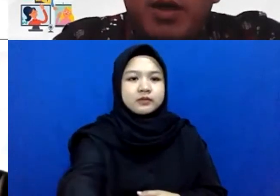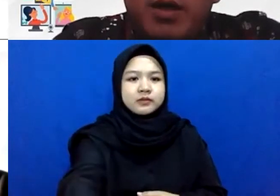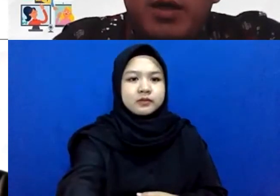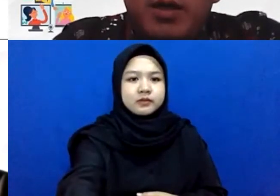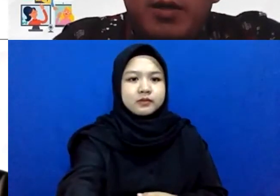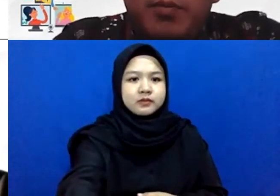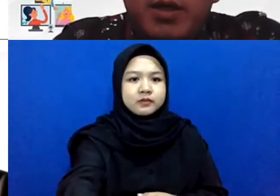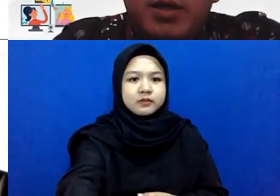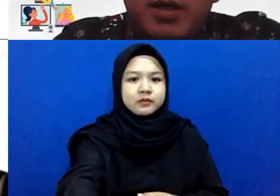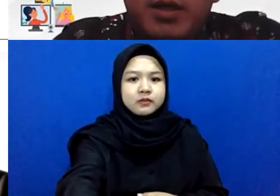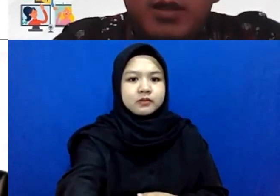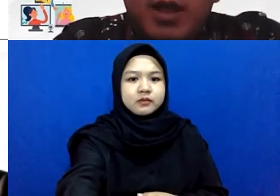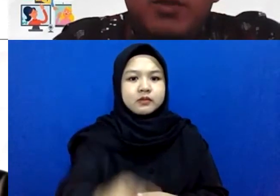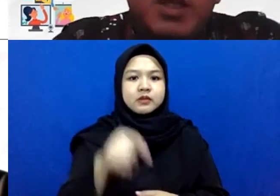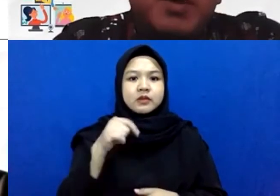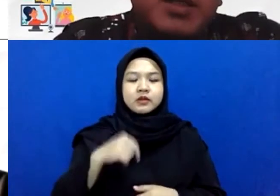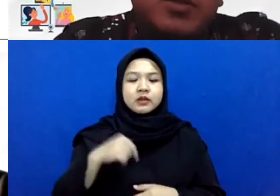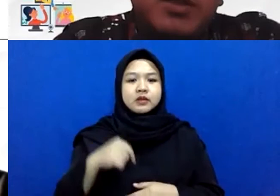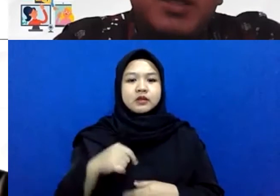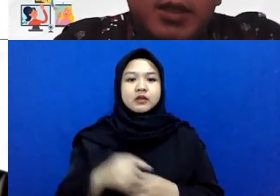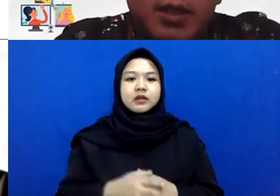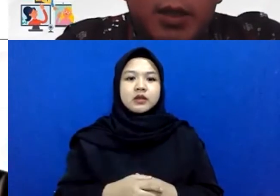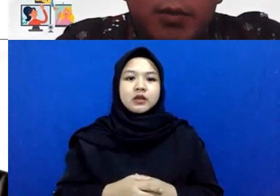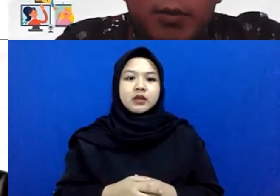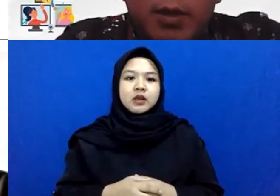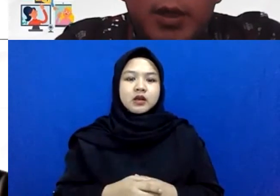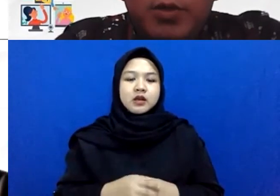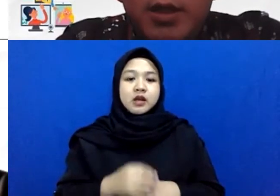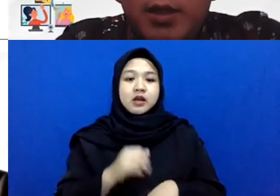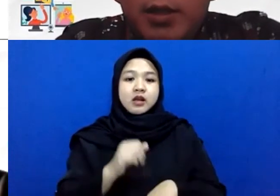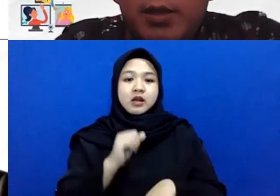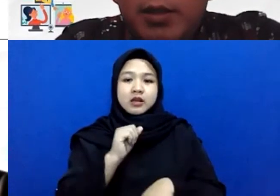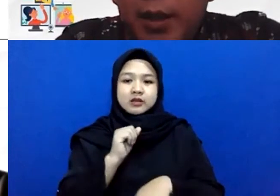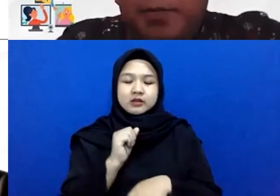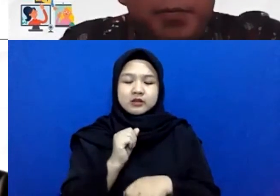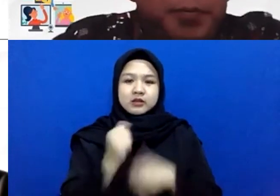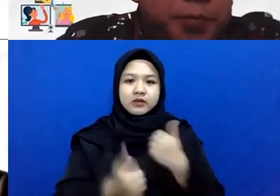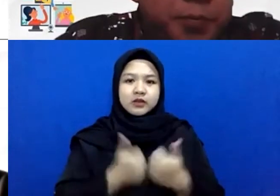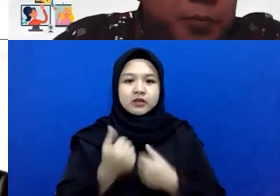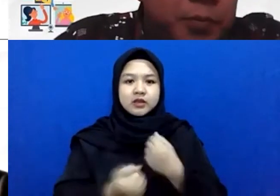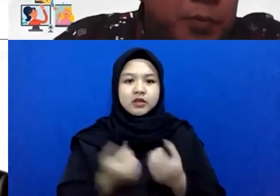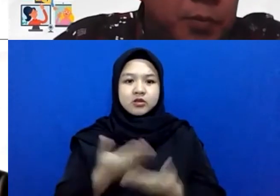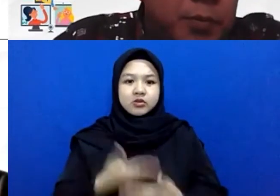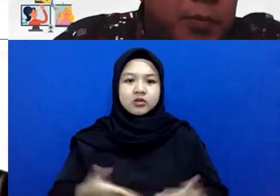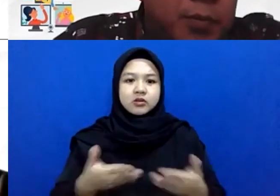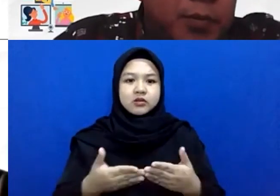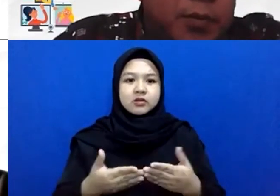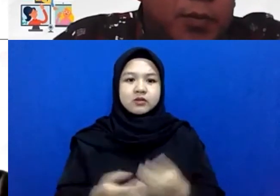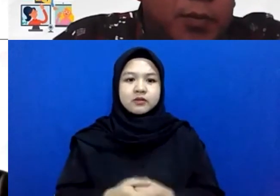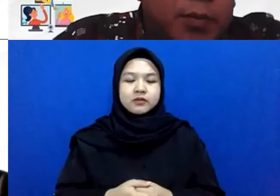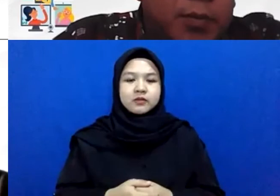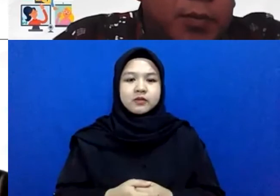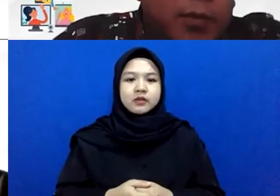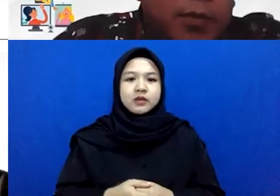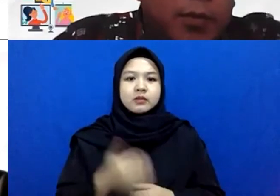bahwa ini bagian dari aktivitas pekerjaan sosial. Oke, Pak Zainal. Ya. Oke, berarti pada ininya bisa